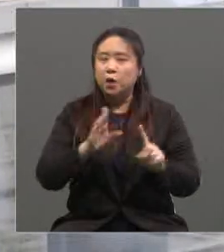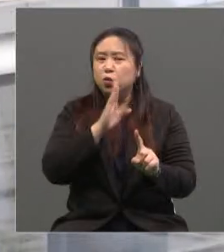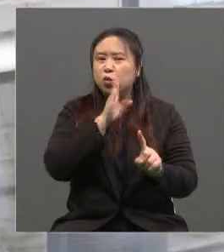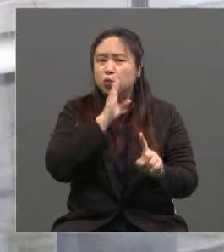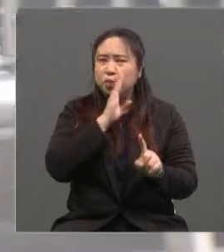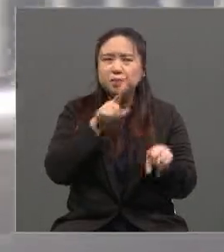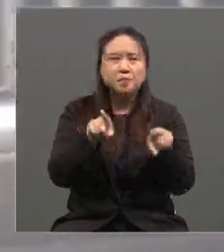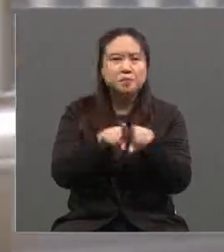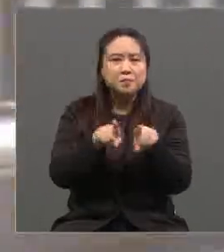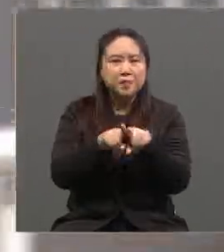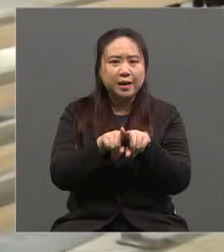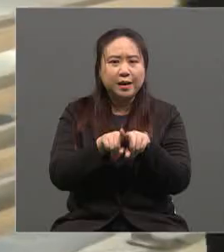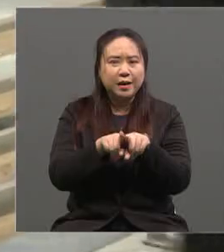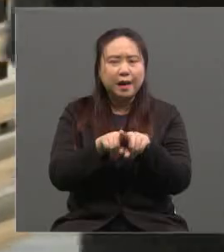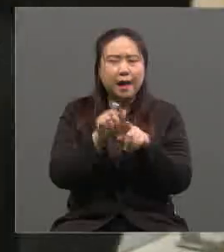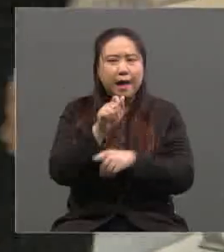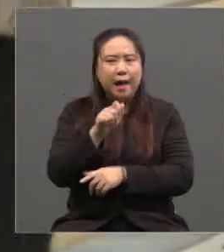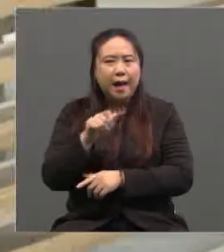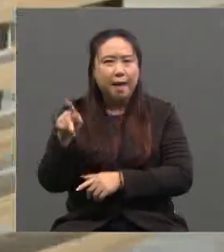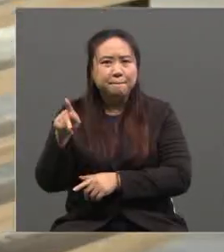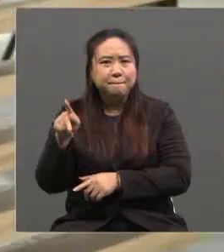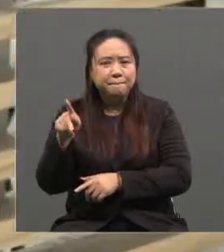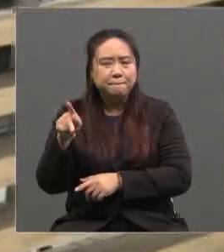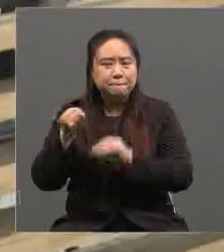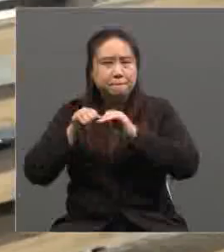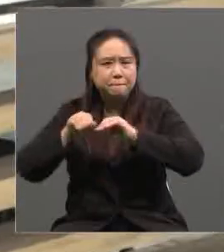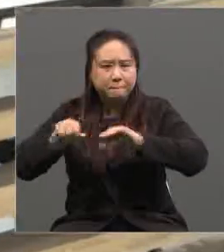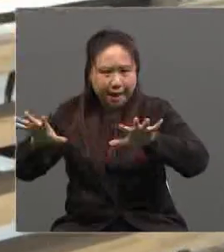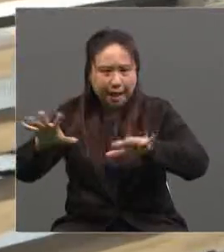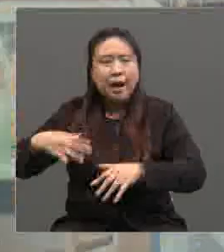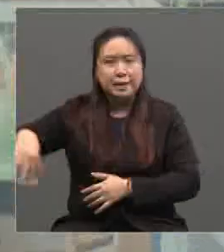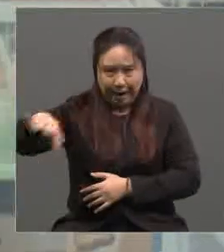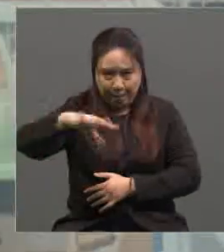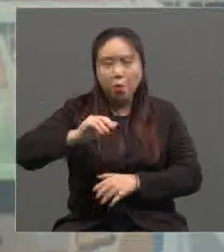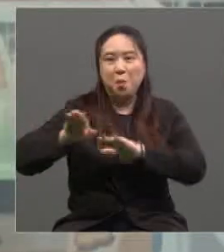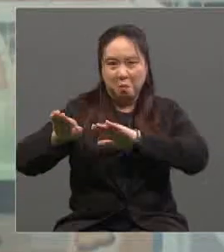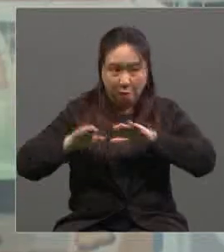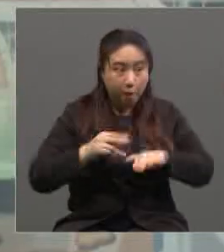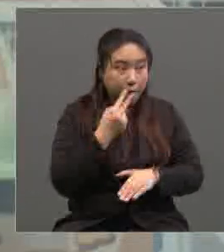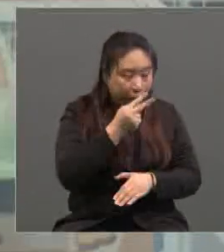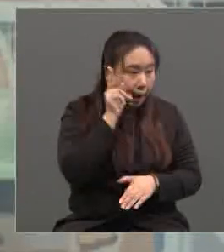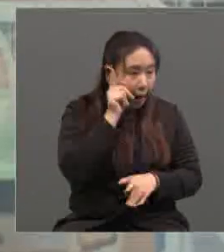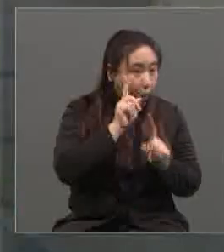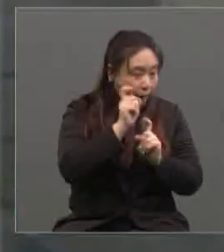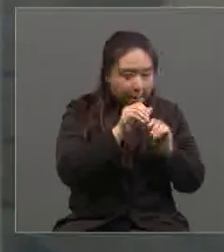คชันที่คนแชร์ข้อมูลกันอ่ะเชื่อเลยค่ะว่าทุกคนนะตอนนั้นอ่ะก็พร้อมที่จะเป็นผู้แชร์อยู่แล้ว ครับ ใ